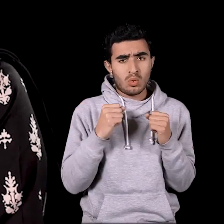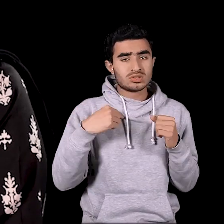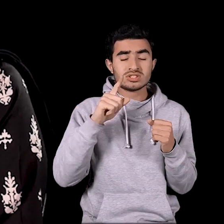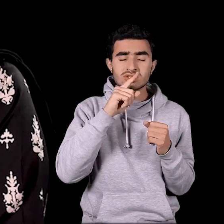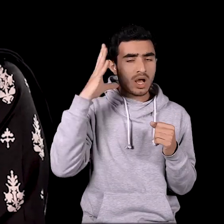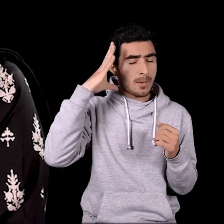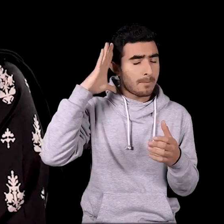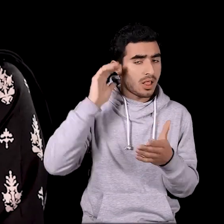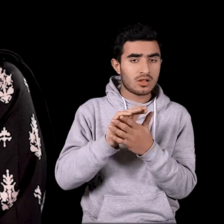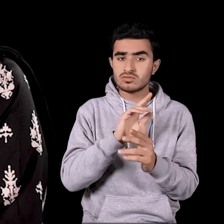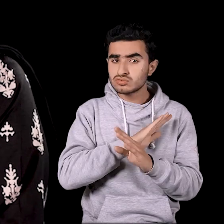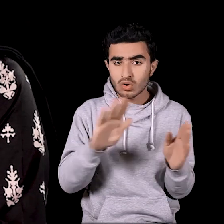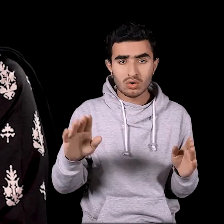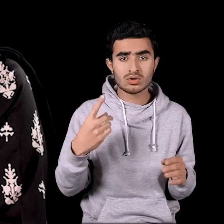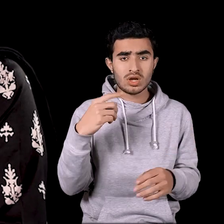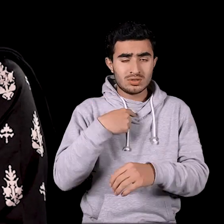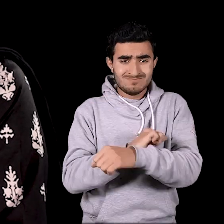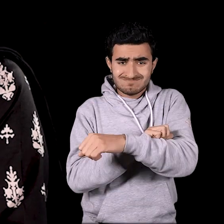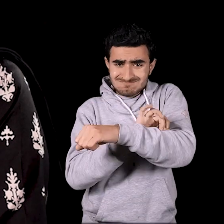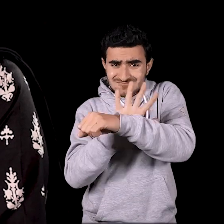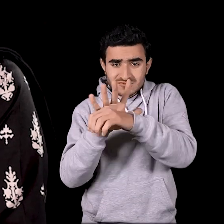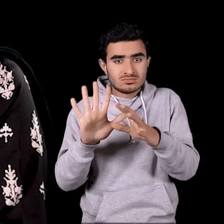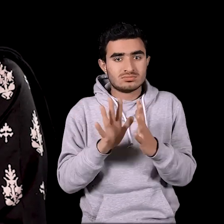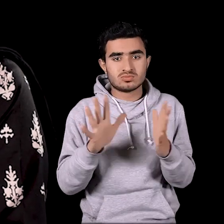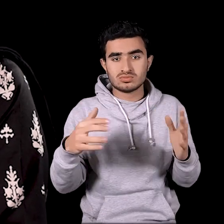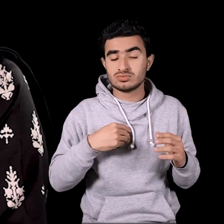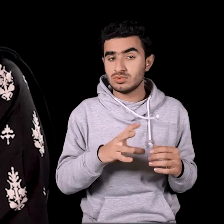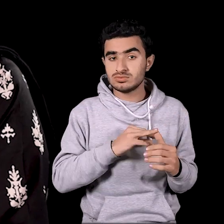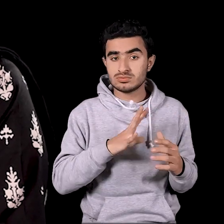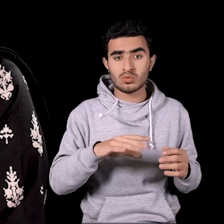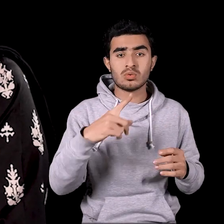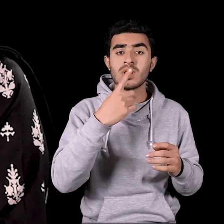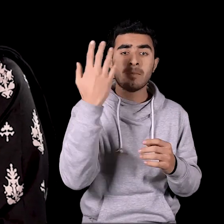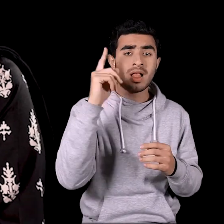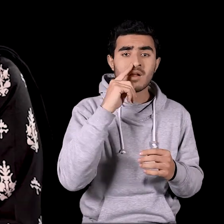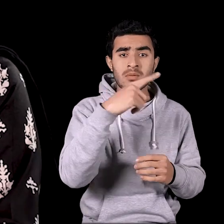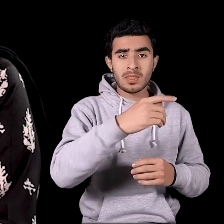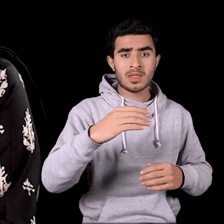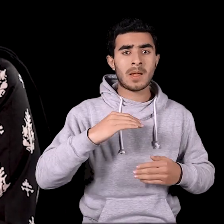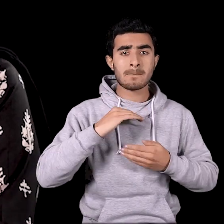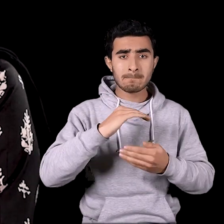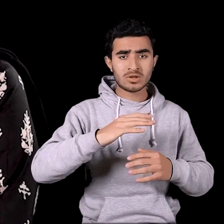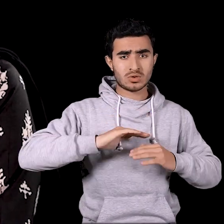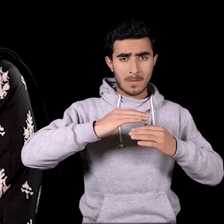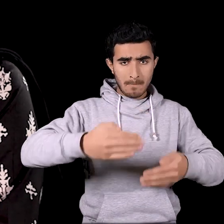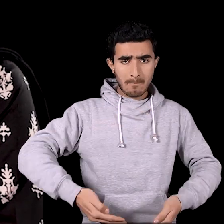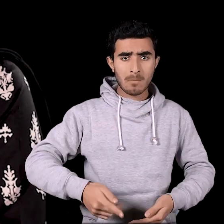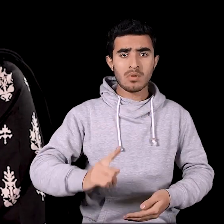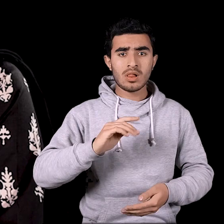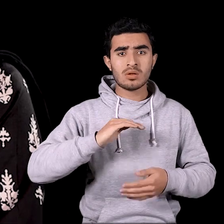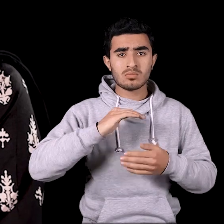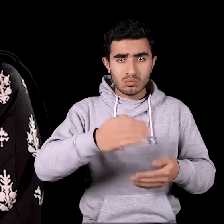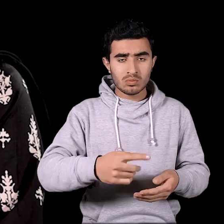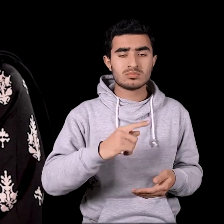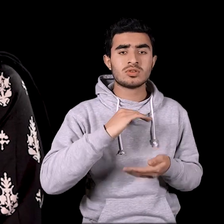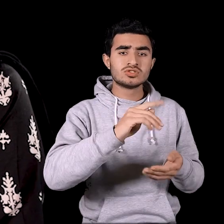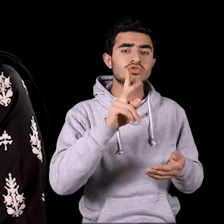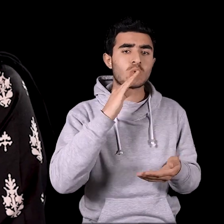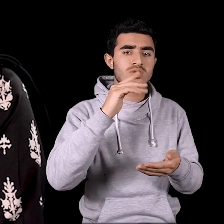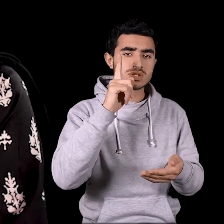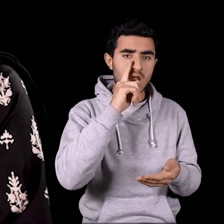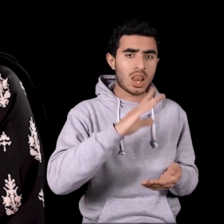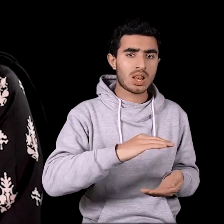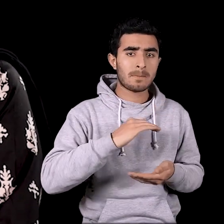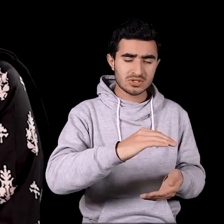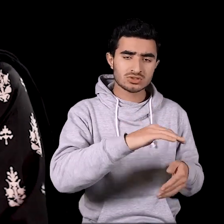में गूज़बम्स. और मैं कि किसी औरत को, उसकी प्रेग्नेंट औरत को और उसके 2 साल के बच्चे के सामने उसके शौहर को